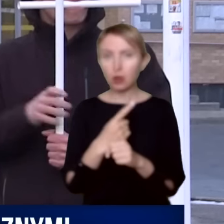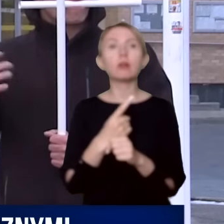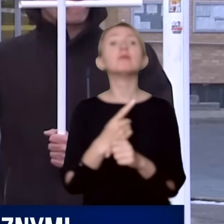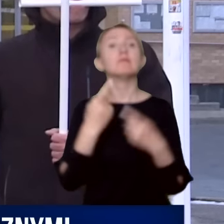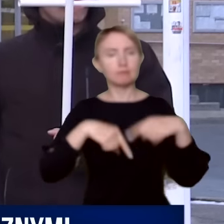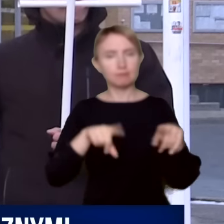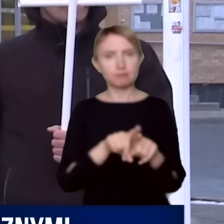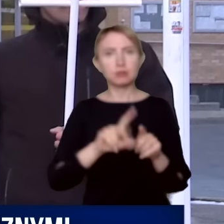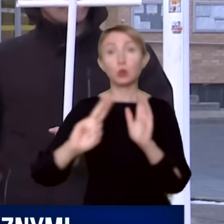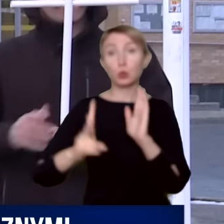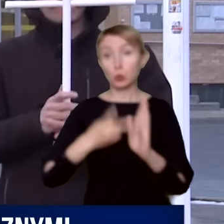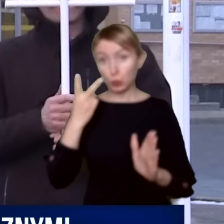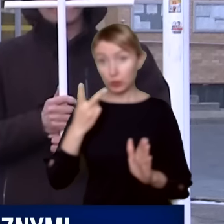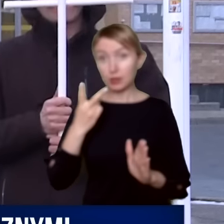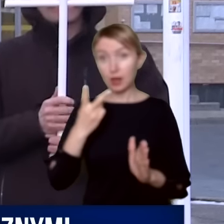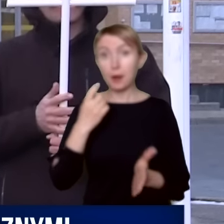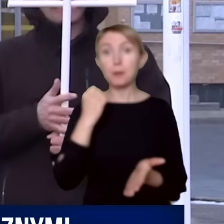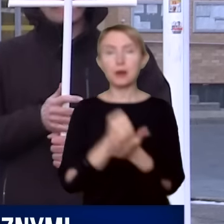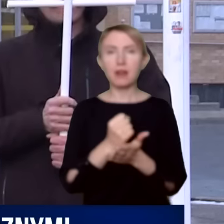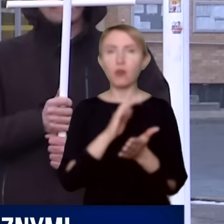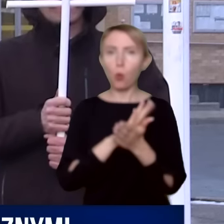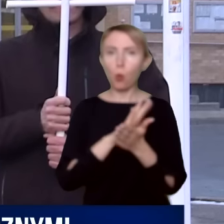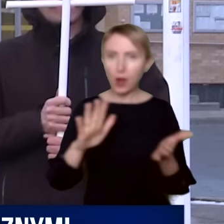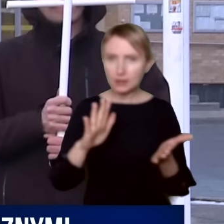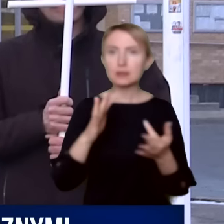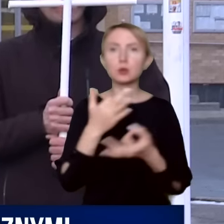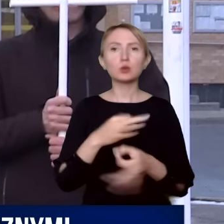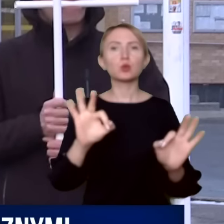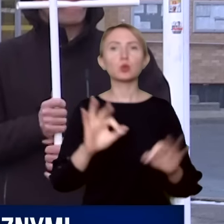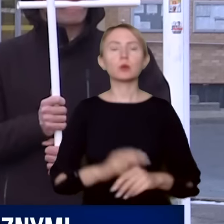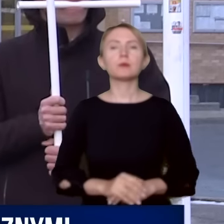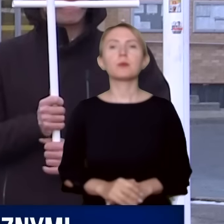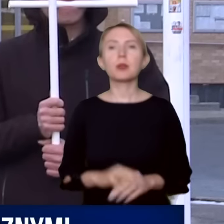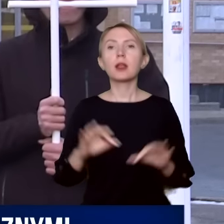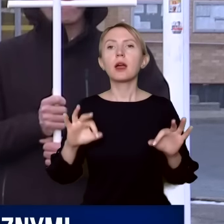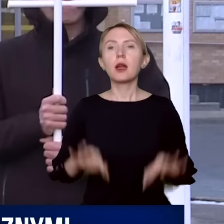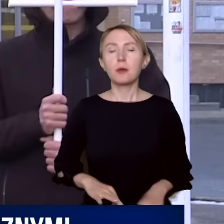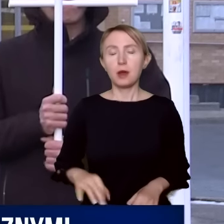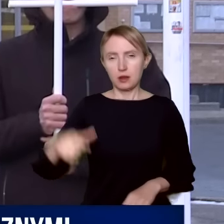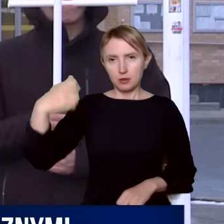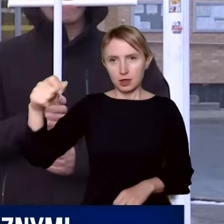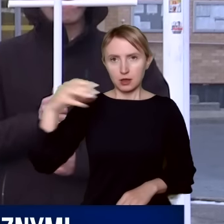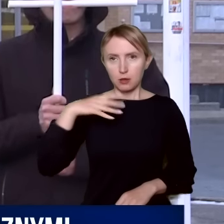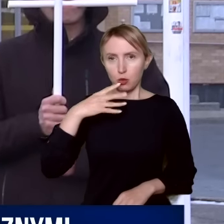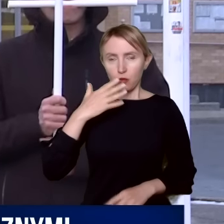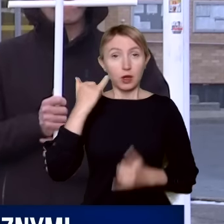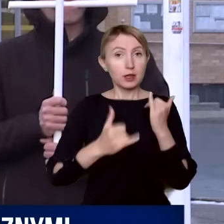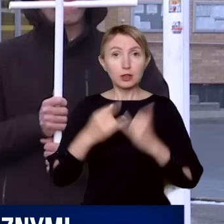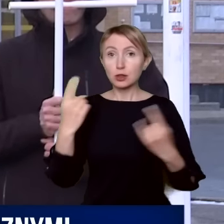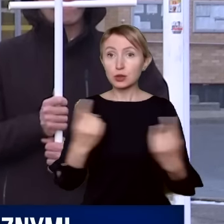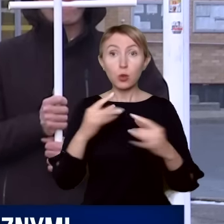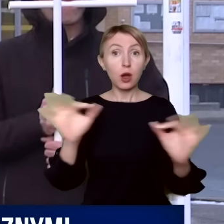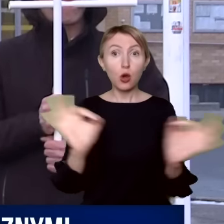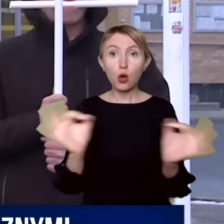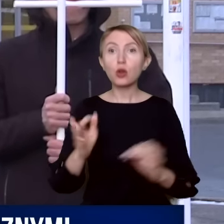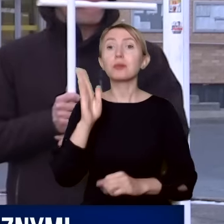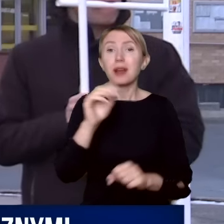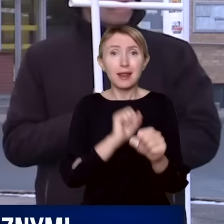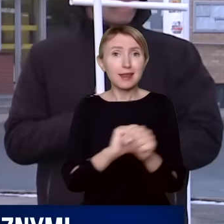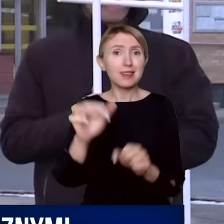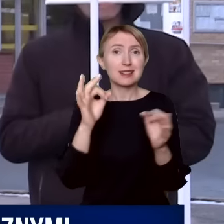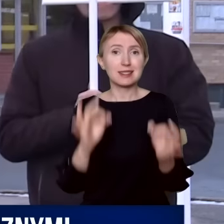raz drugi prawa łaski, aktu łaski, bo o tym mówił pan prezydent, że jeżeli sytuacja będzie tragiczna, a taką jest,